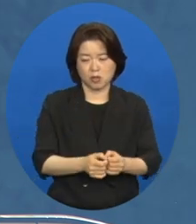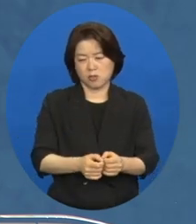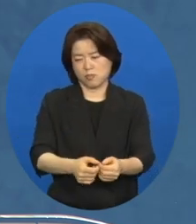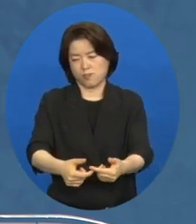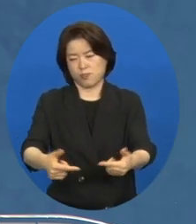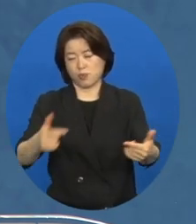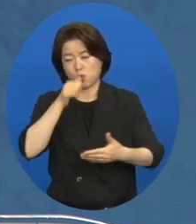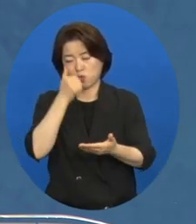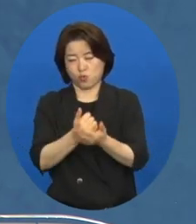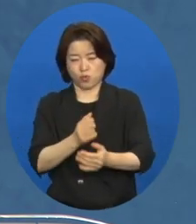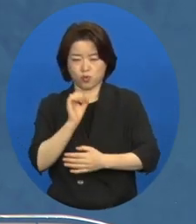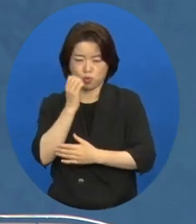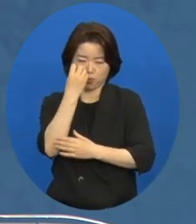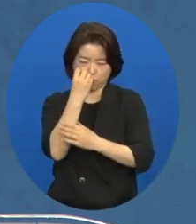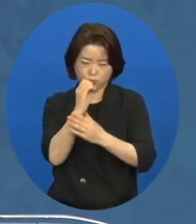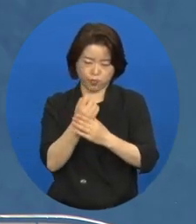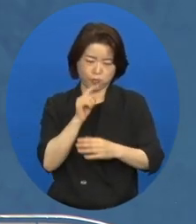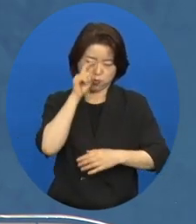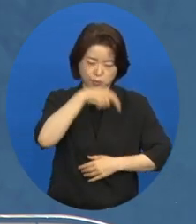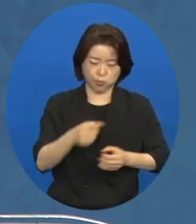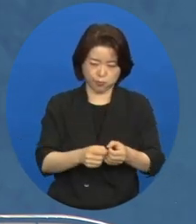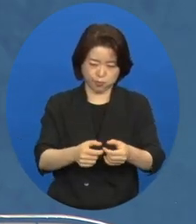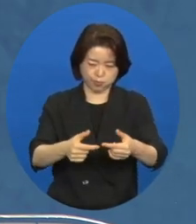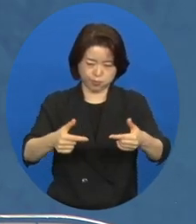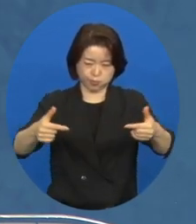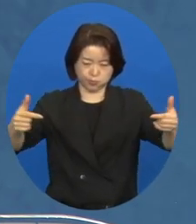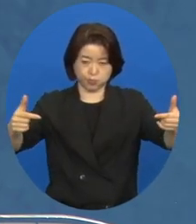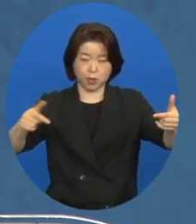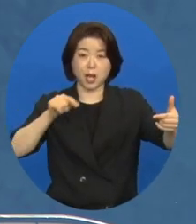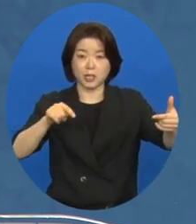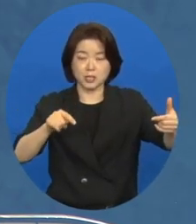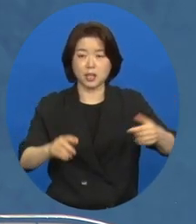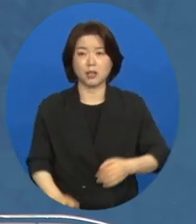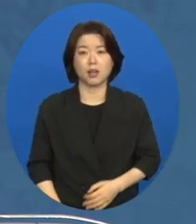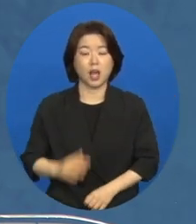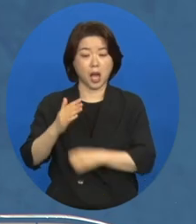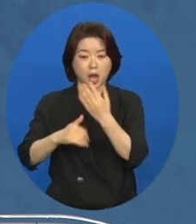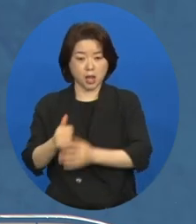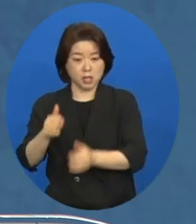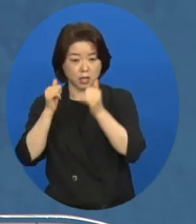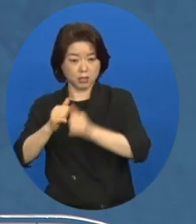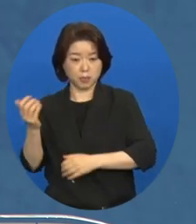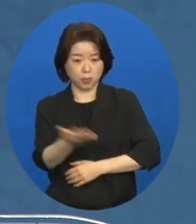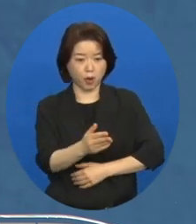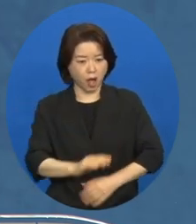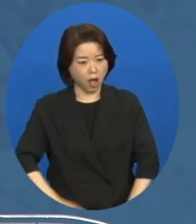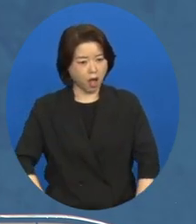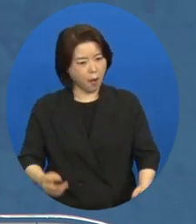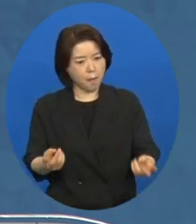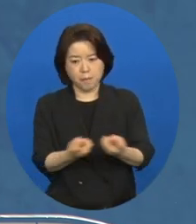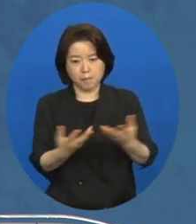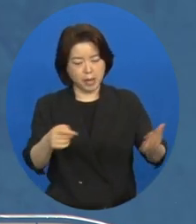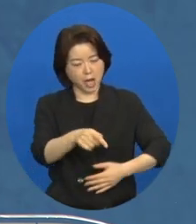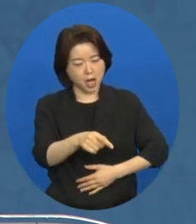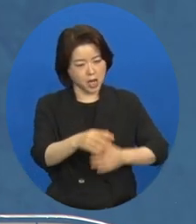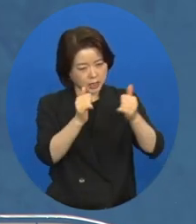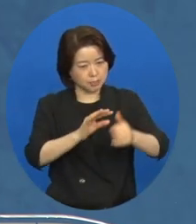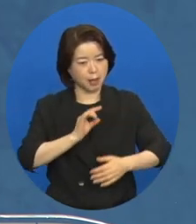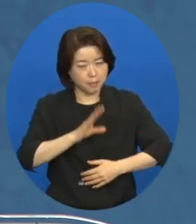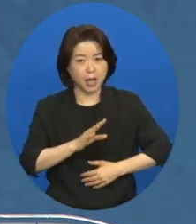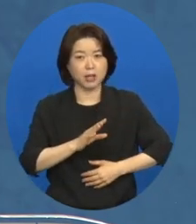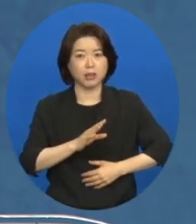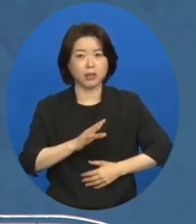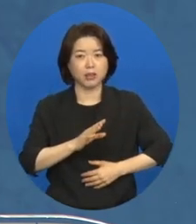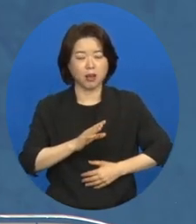타락이 이어짐에 따라 이제는 심판하지 않고는 어찌할 지경이 없는, 어찌할 도리가